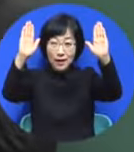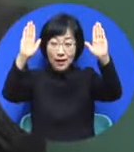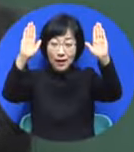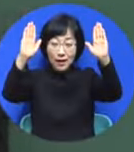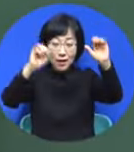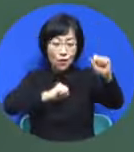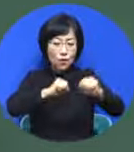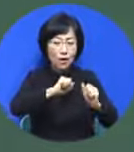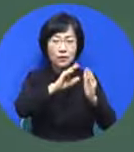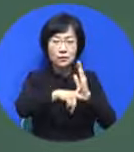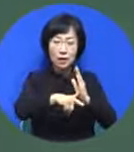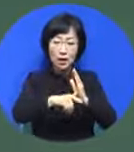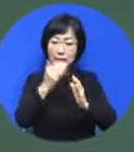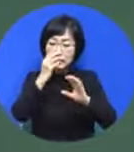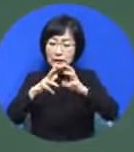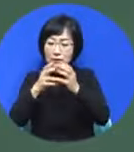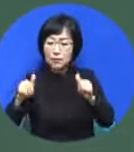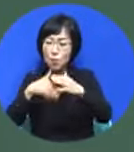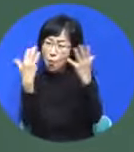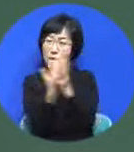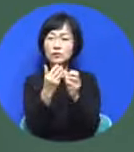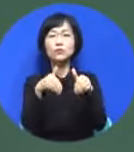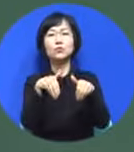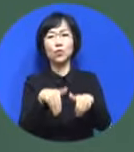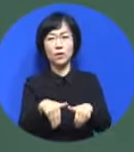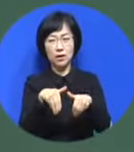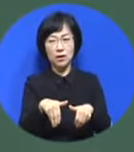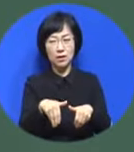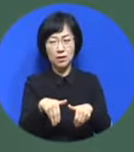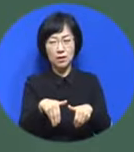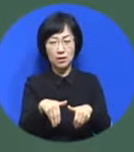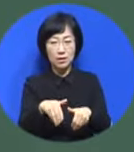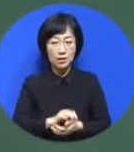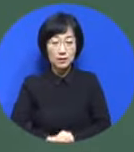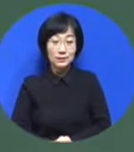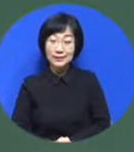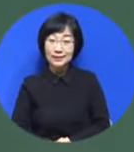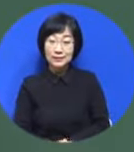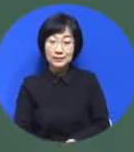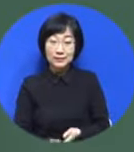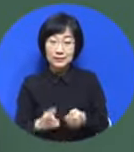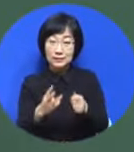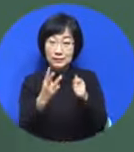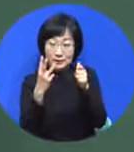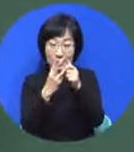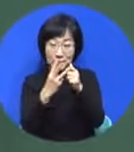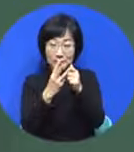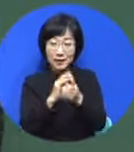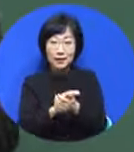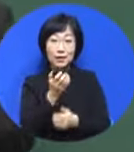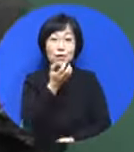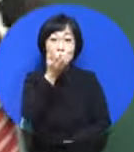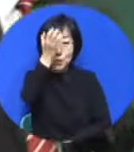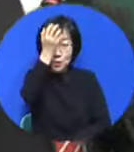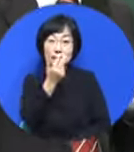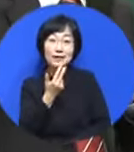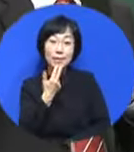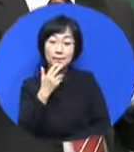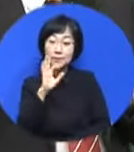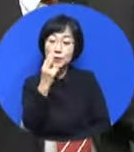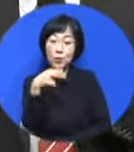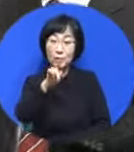age of Moses, everyone became slaves. 그래서 요셉이 노예로 가게 된 겁니다. In this way, Joseph